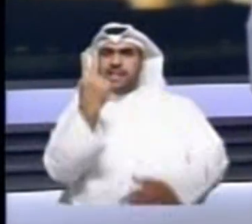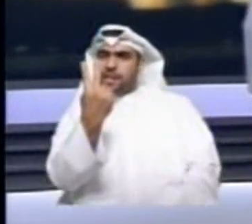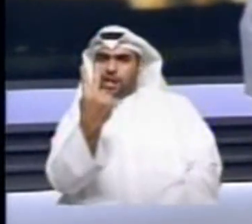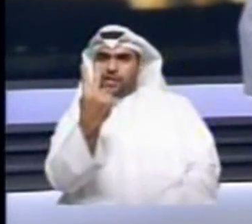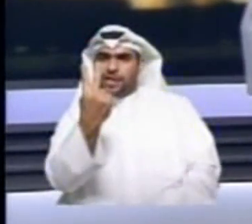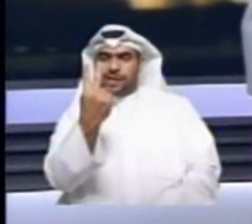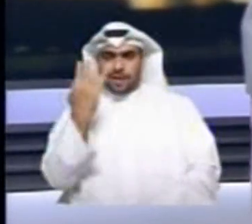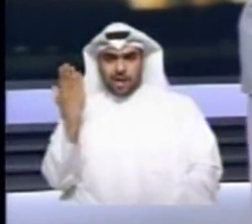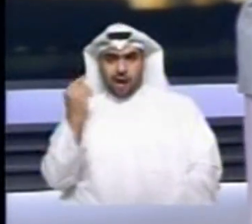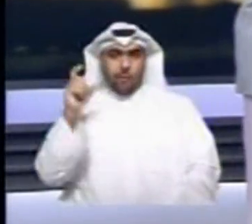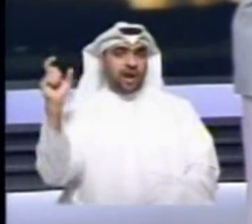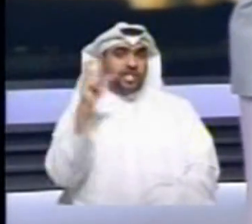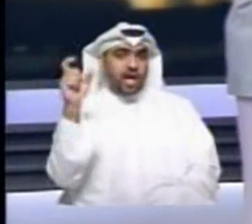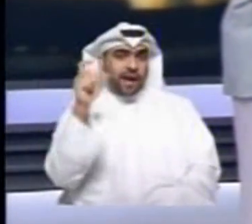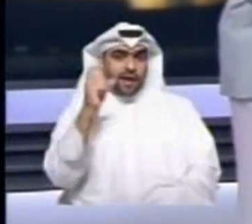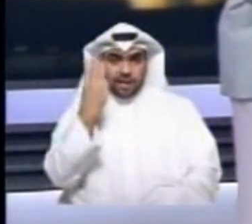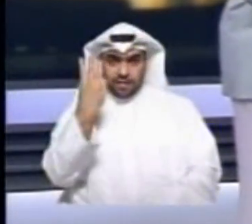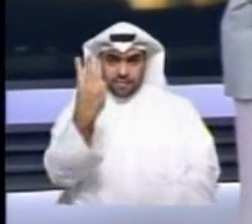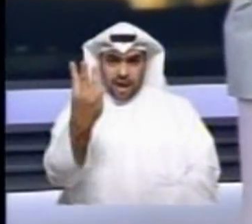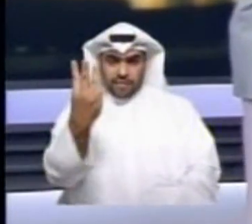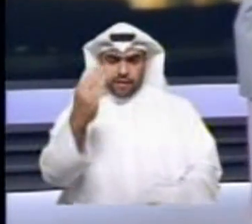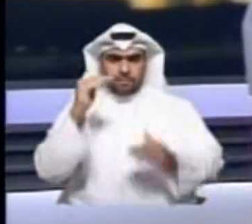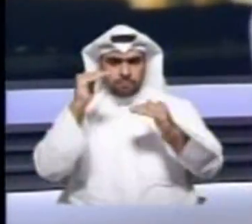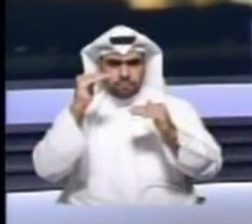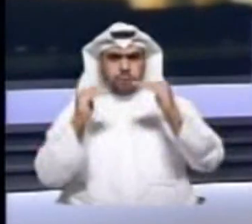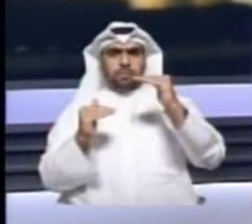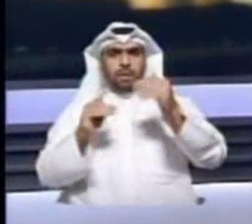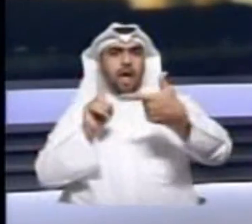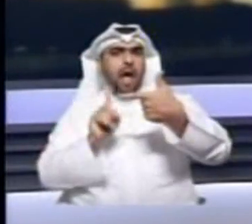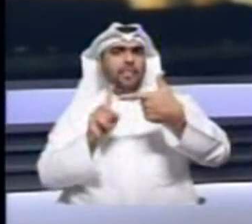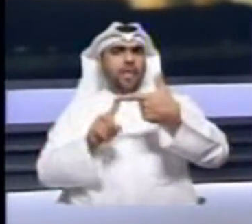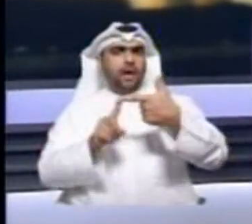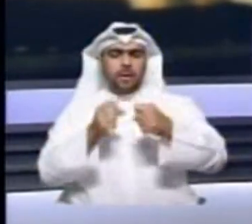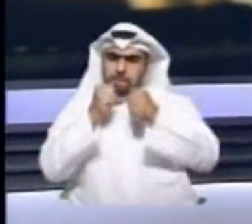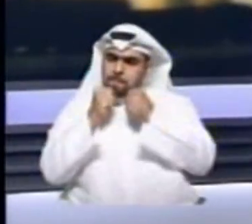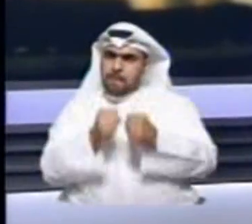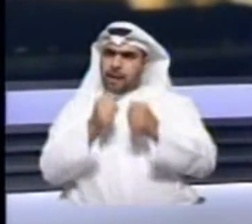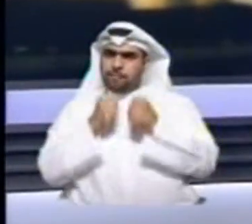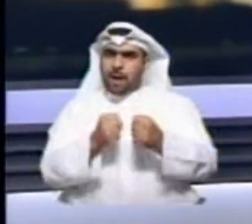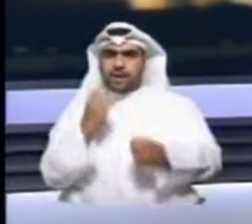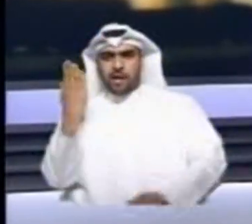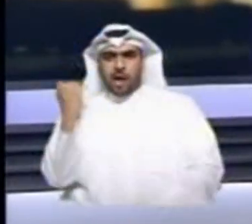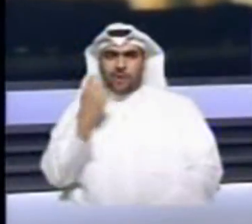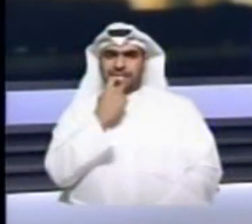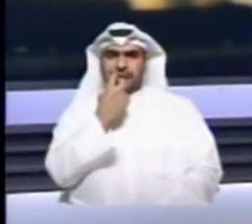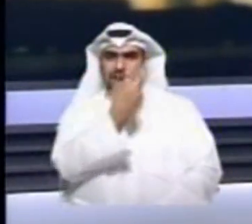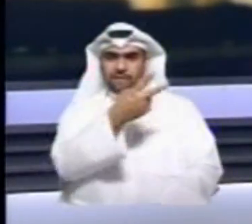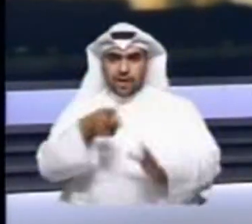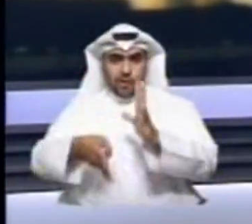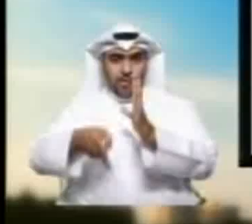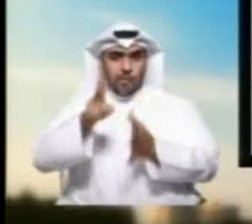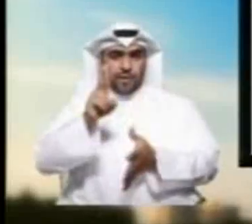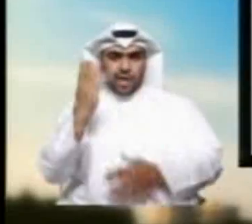الأشهر راح نشوف هو ثاني أقل درجة حرارة سجلت. نعم. خلال كانت الأشهر الأخفض في 2012 وثاني 2000. أخفض درجة